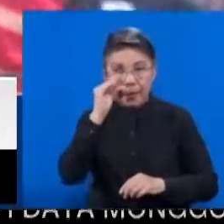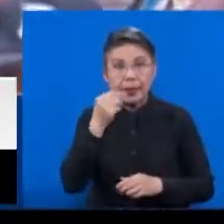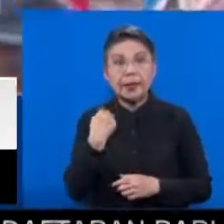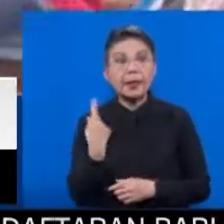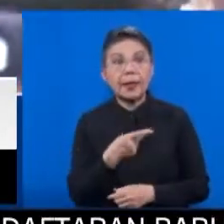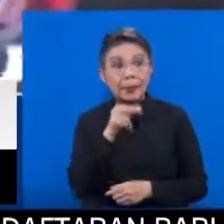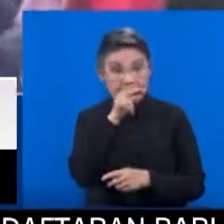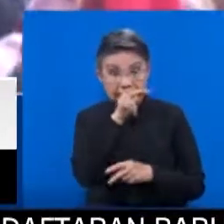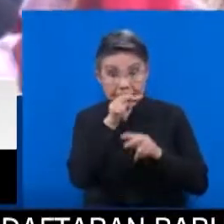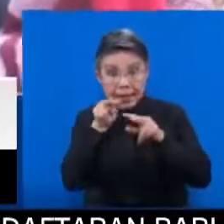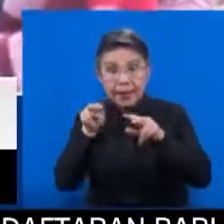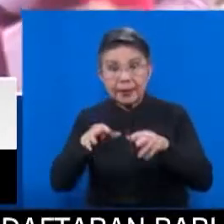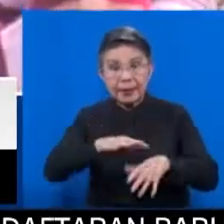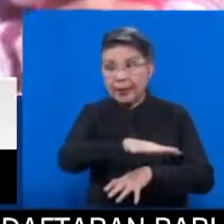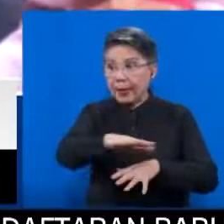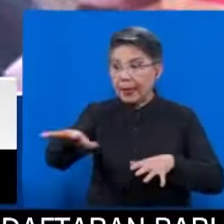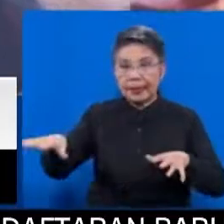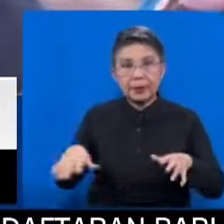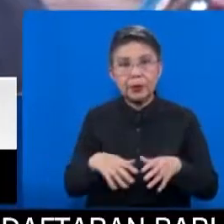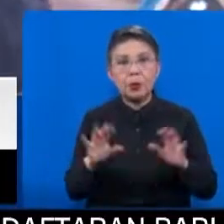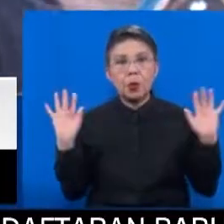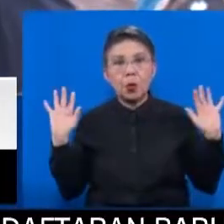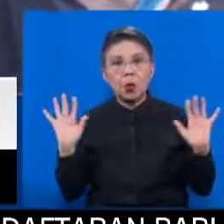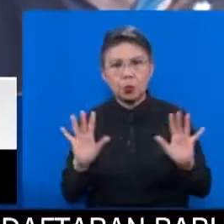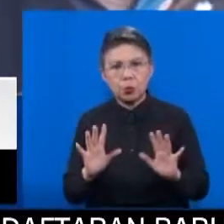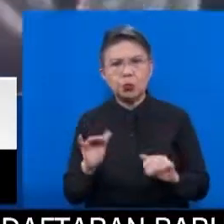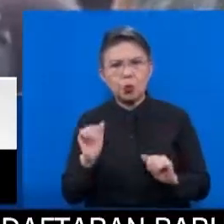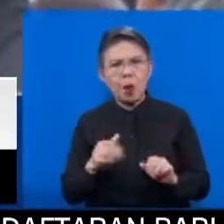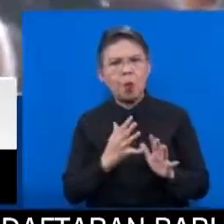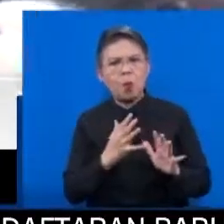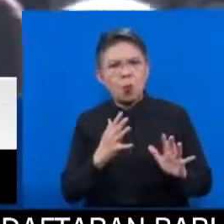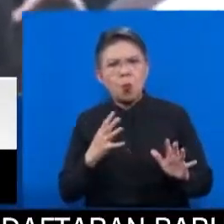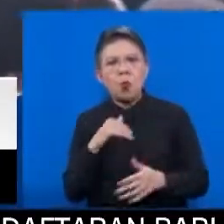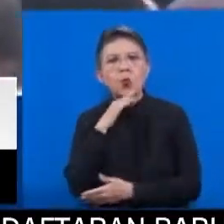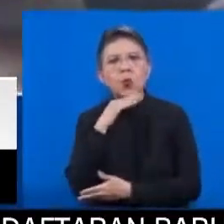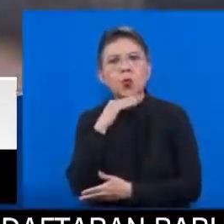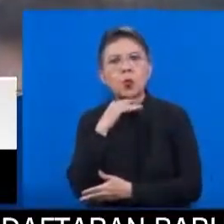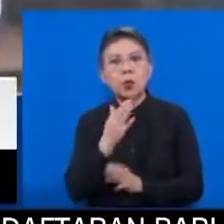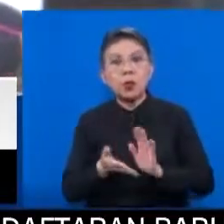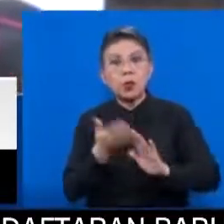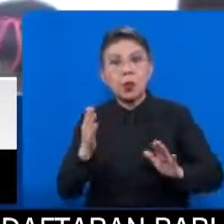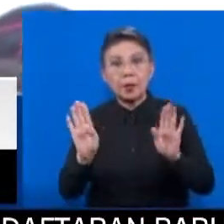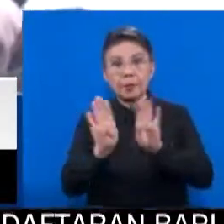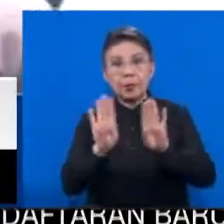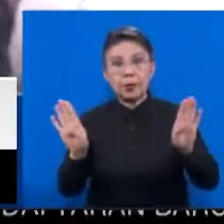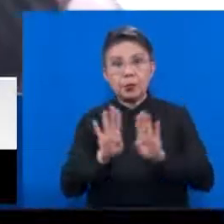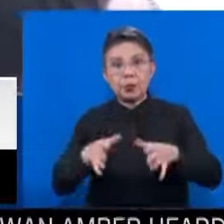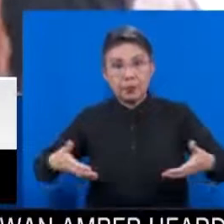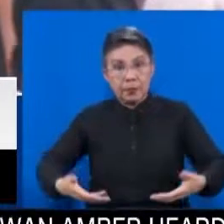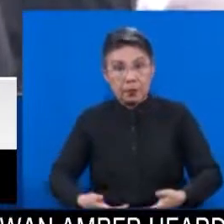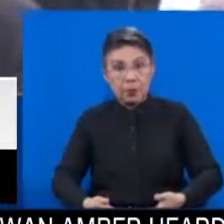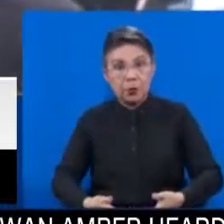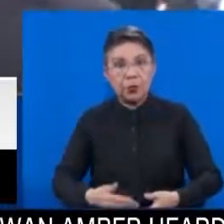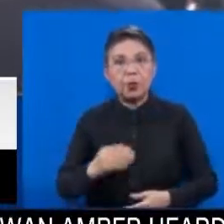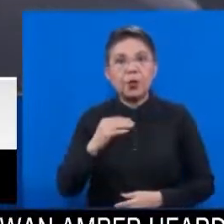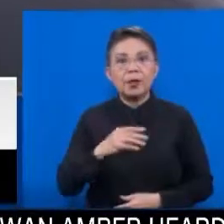di area ini memang warga ini sudah antre menunggu di luar gerbang pemakaman ini